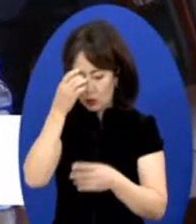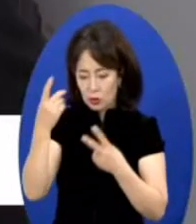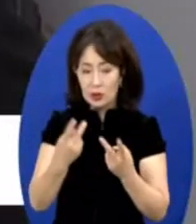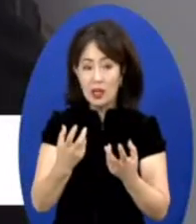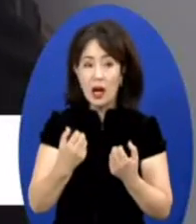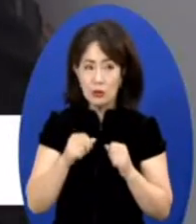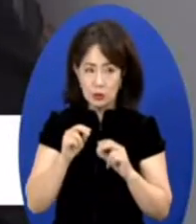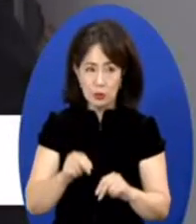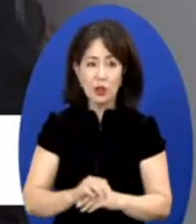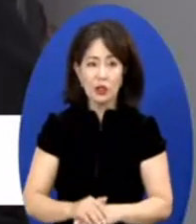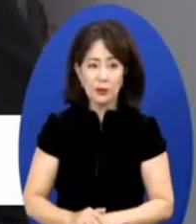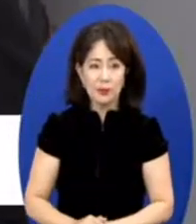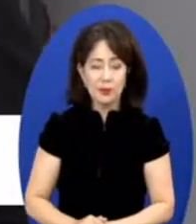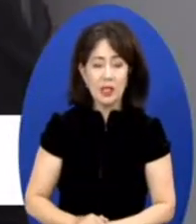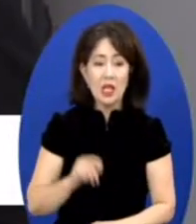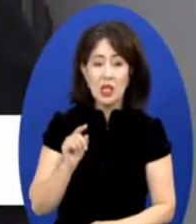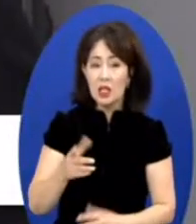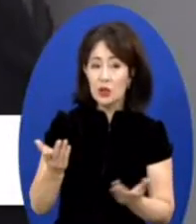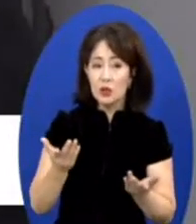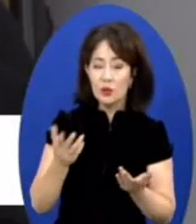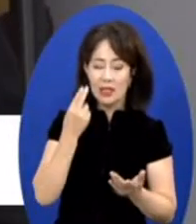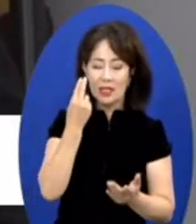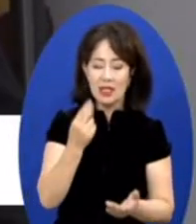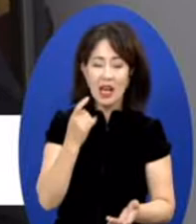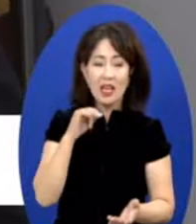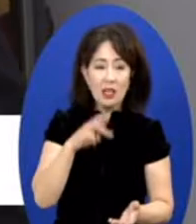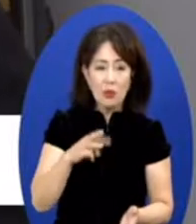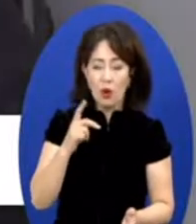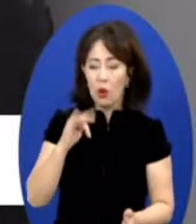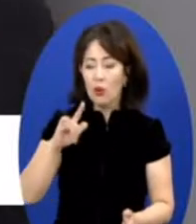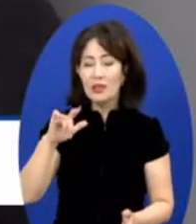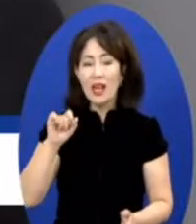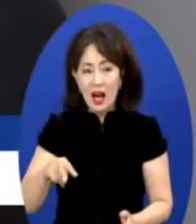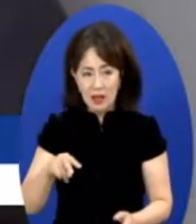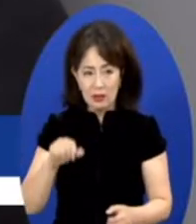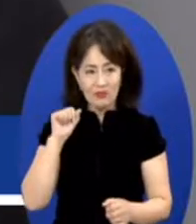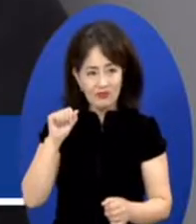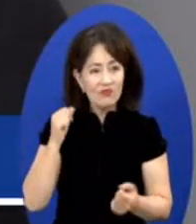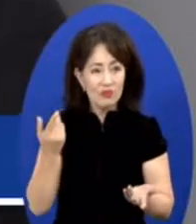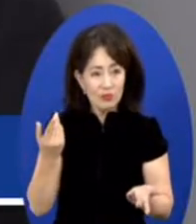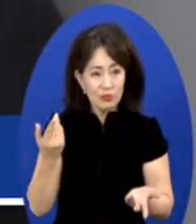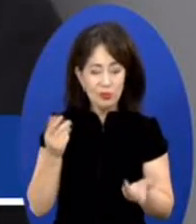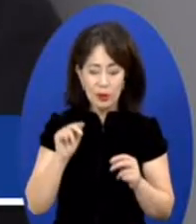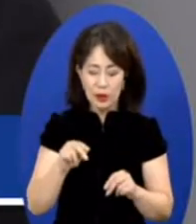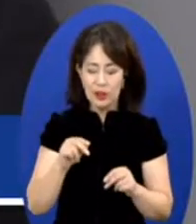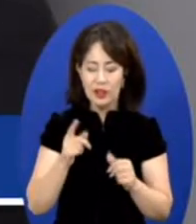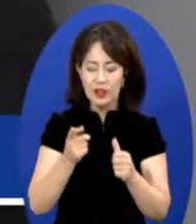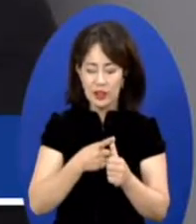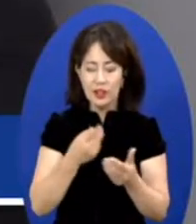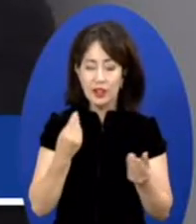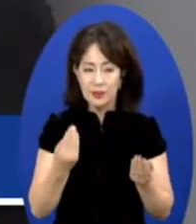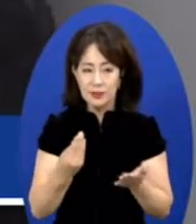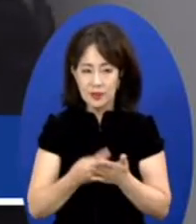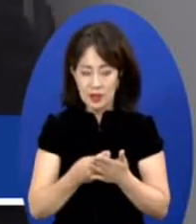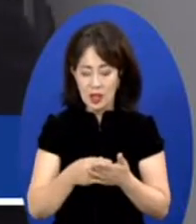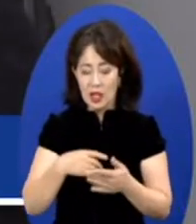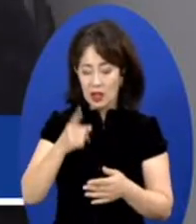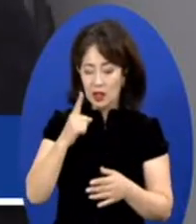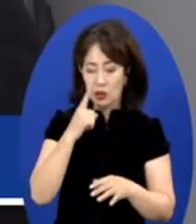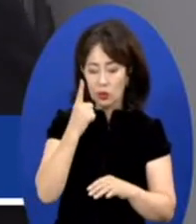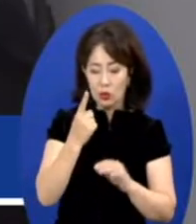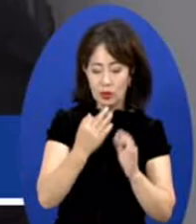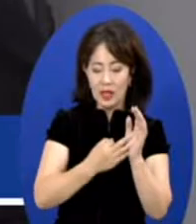авдаг болох юм а. Зарим нь бол энэ бодлогын хөсөл гэж болно. Үндсэндээ бид нар за эхний